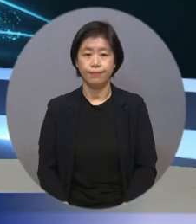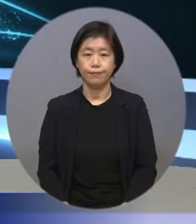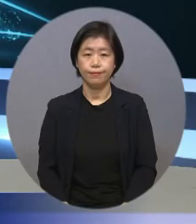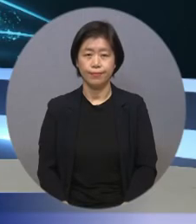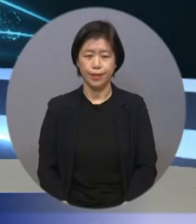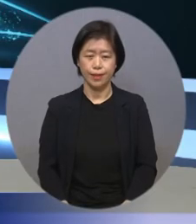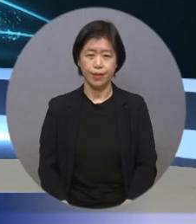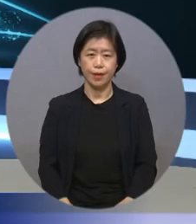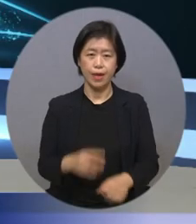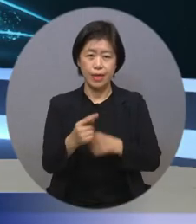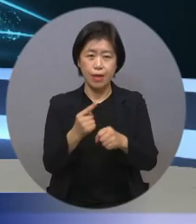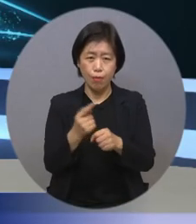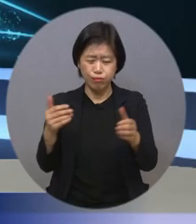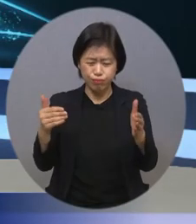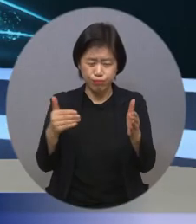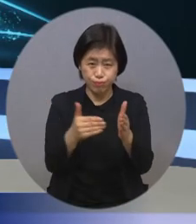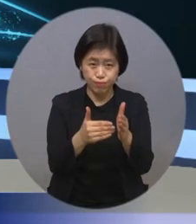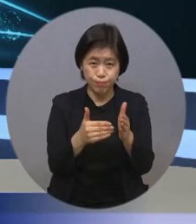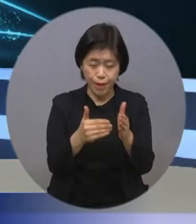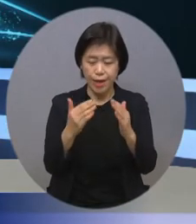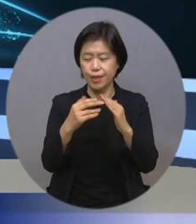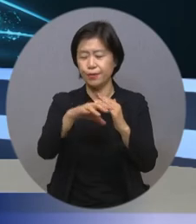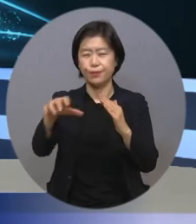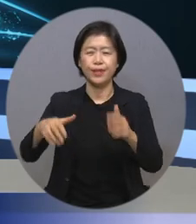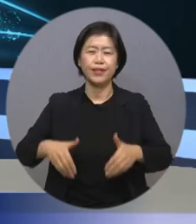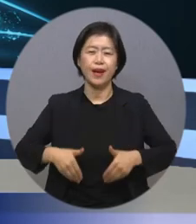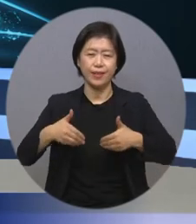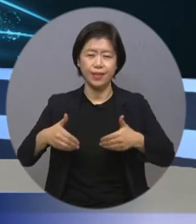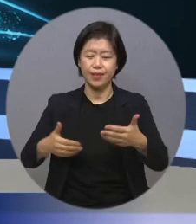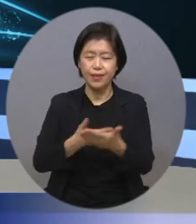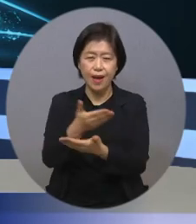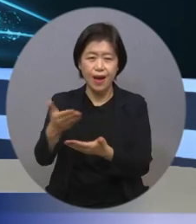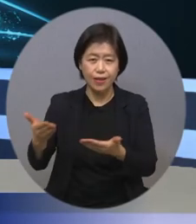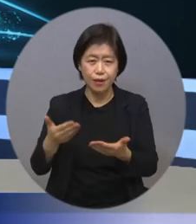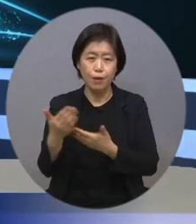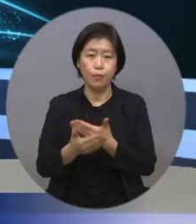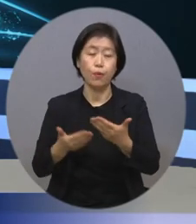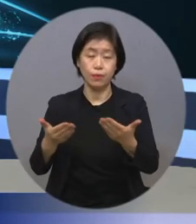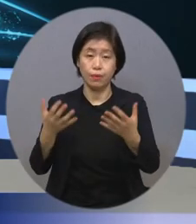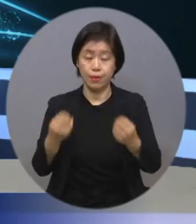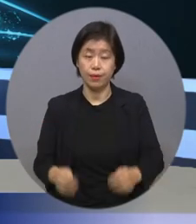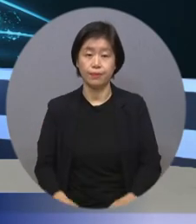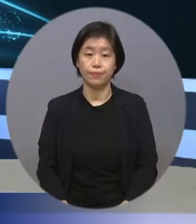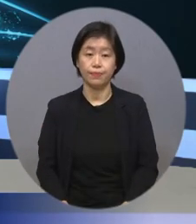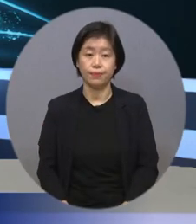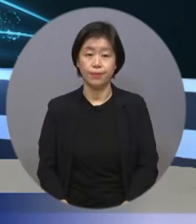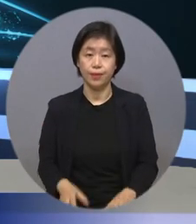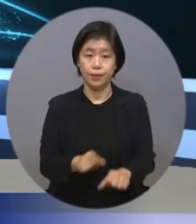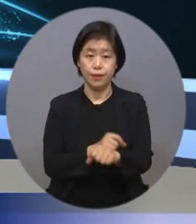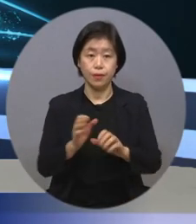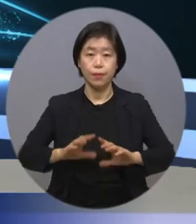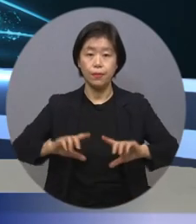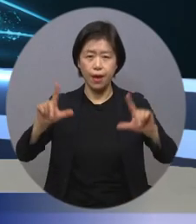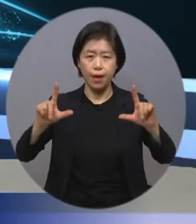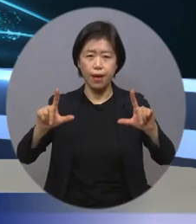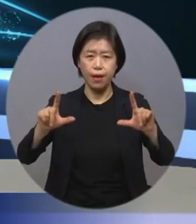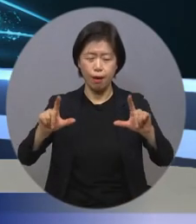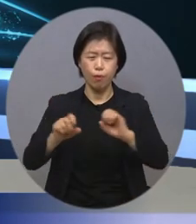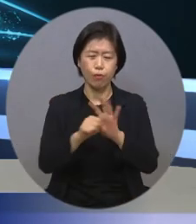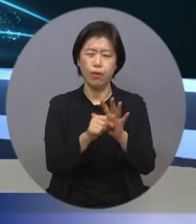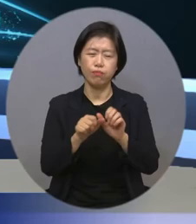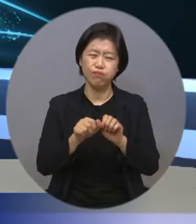연말을 맞아 이웃과 따뜻한 정을 나누는 봉사와 행사가 이어지고 있습니다. 특히 올해는 지속되는